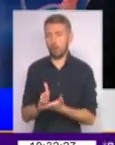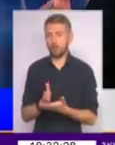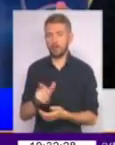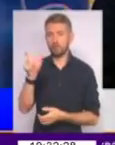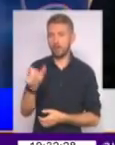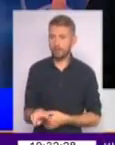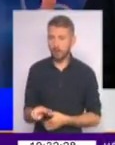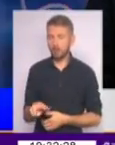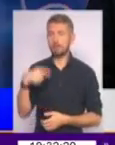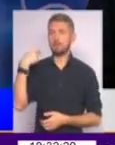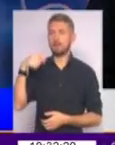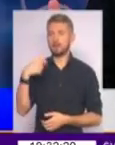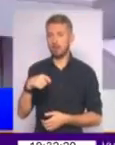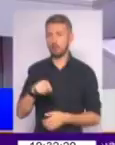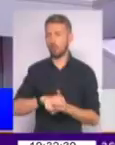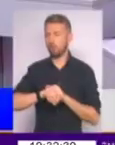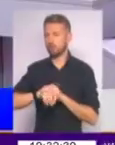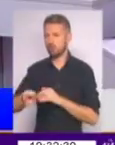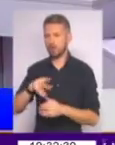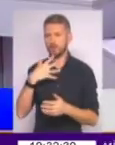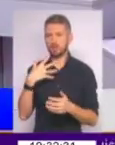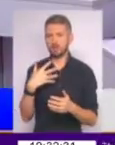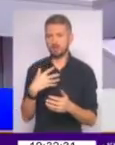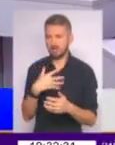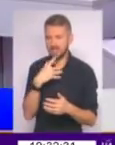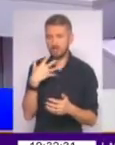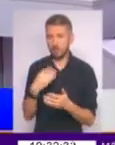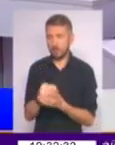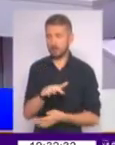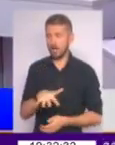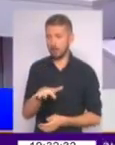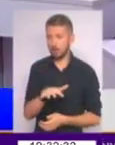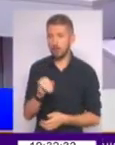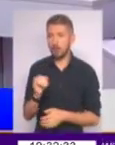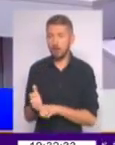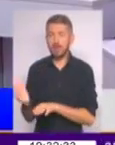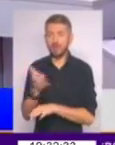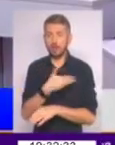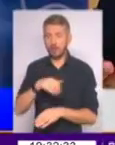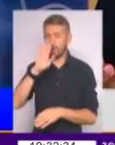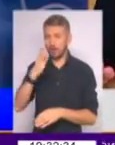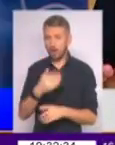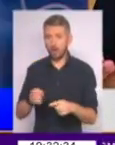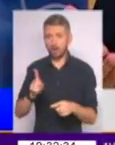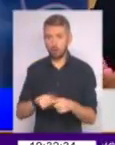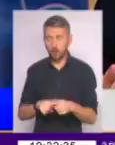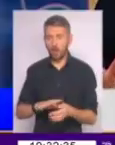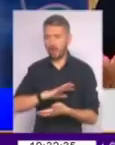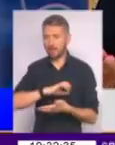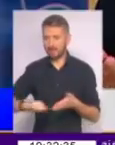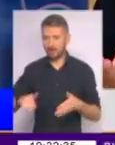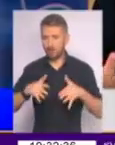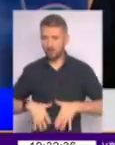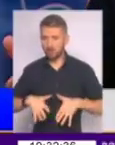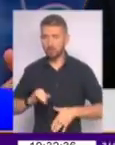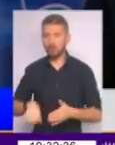Человек, президент, убежал в свою собственную страну и наслал нам врага, который аннексировал Крым и